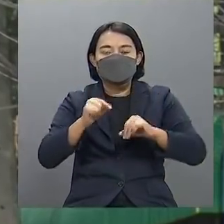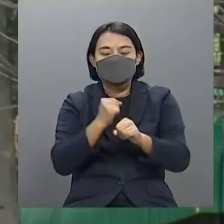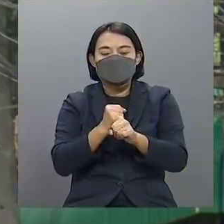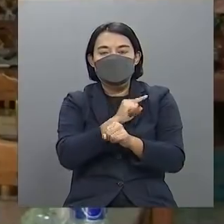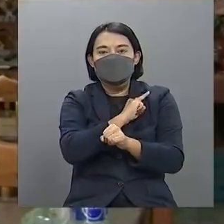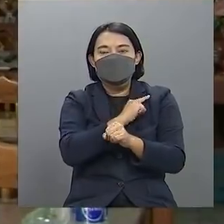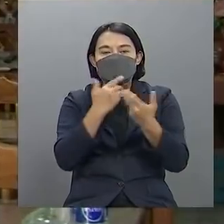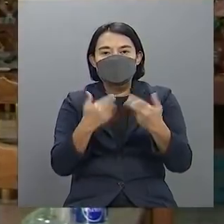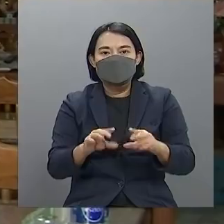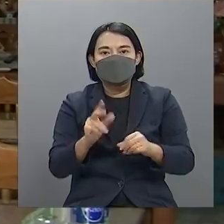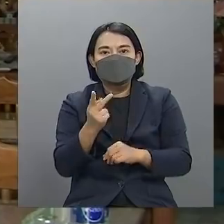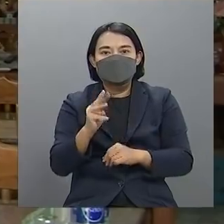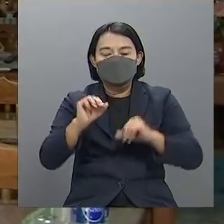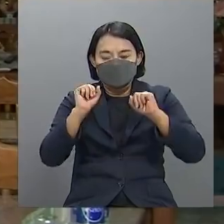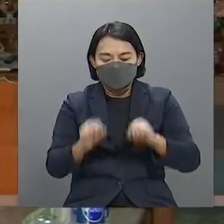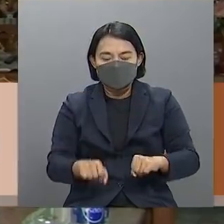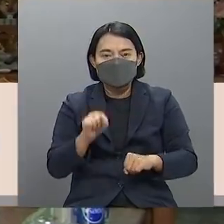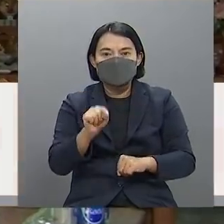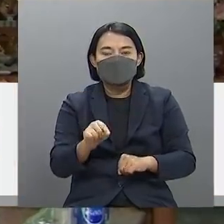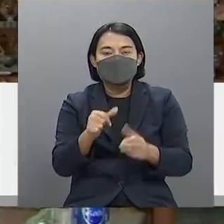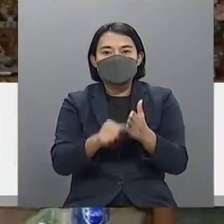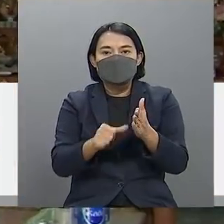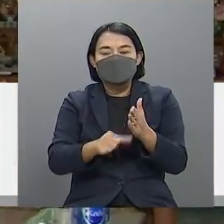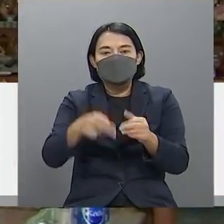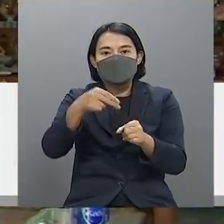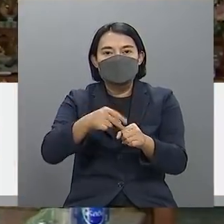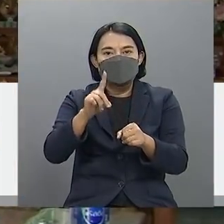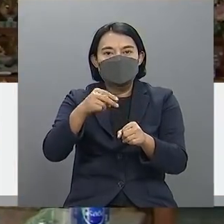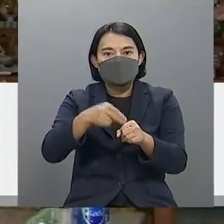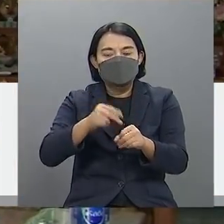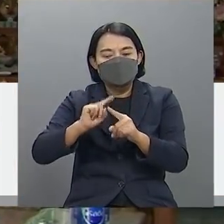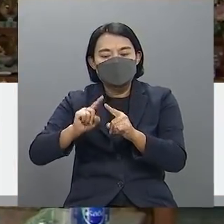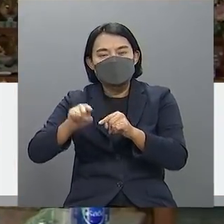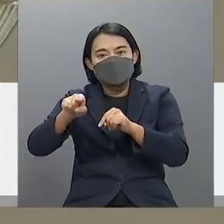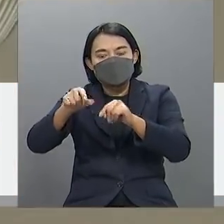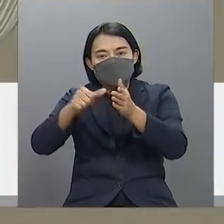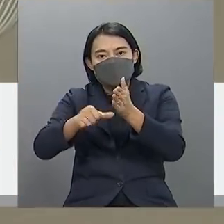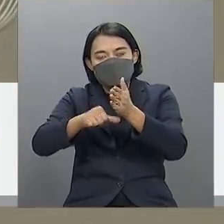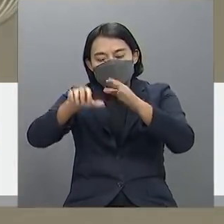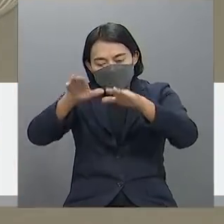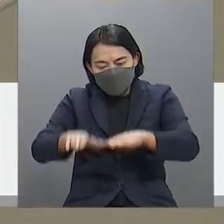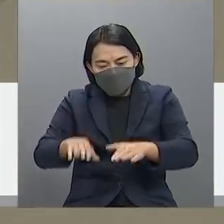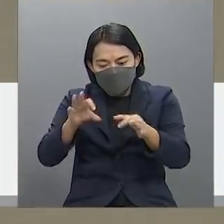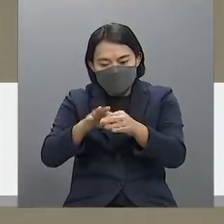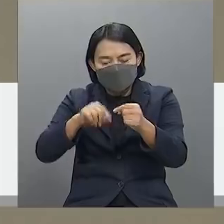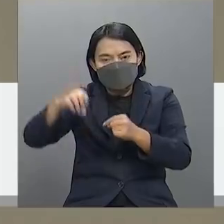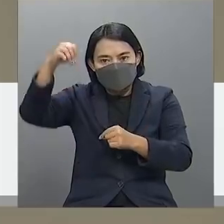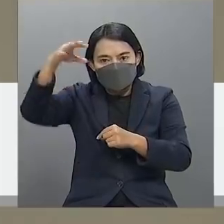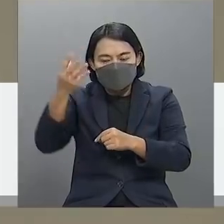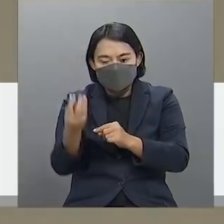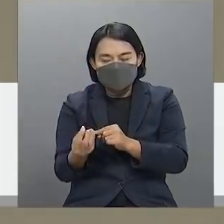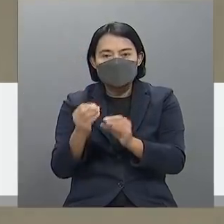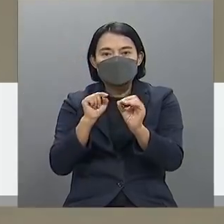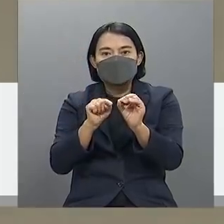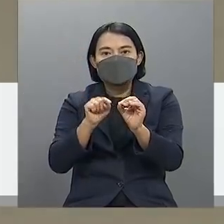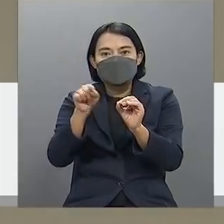อบให้ลดการจัดเก็บภาษีน้ำมันดีเซลและน้ำมันเตาสำหรับผลิตกระแสไฟฟ้าเหลือร้อยละ0เป็นเวลา6เดือน